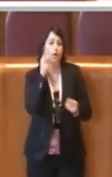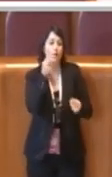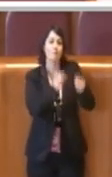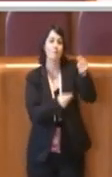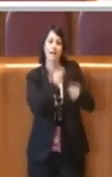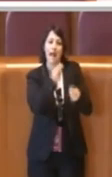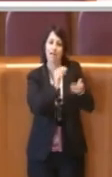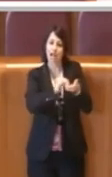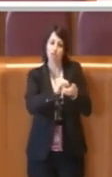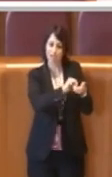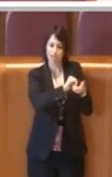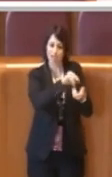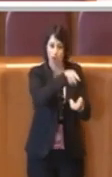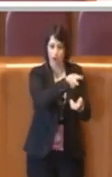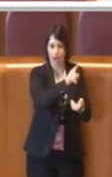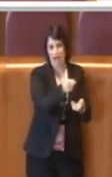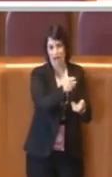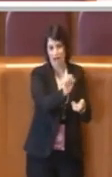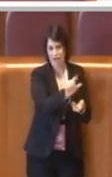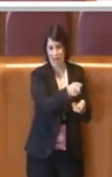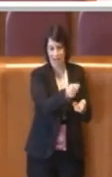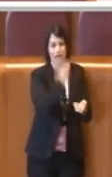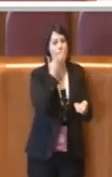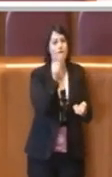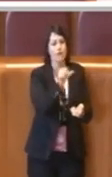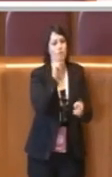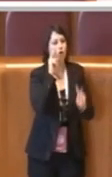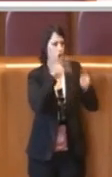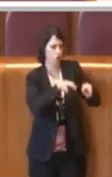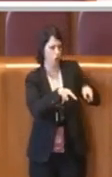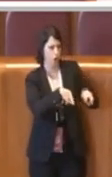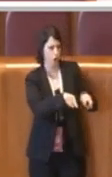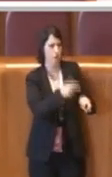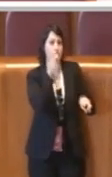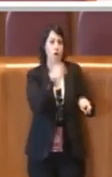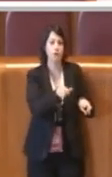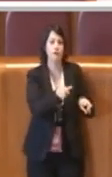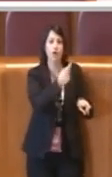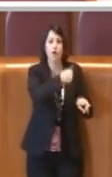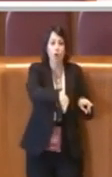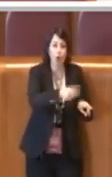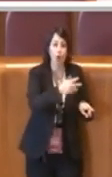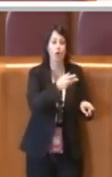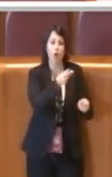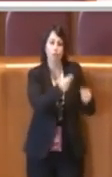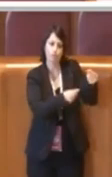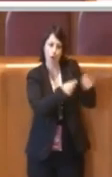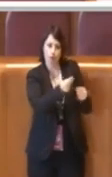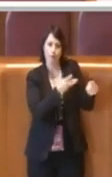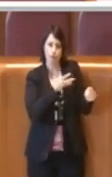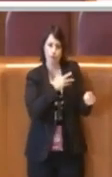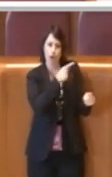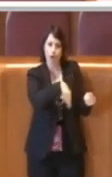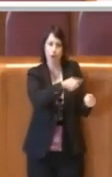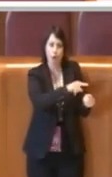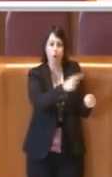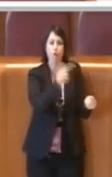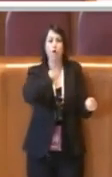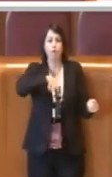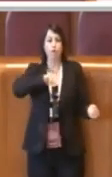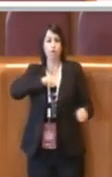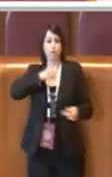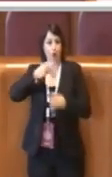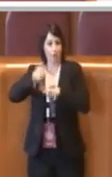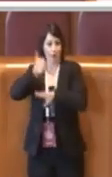dell'associazione gestione di mercati perché queste associazioni come agenti contabili gestiscono soldi affidatigli da roma capitale